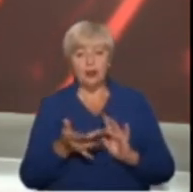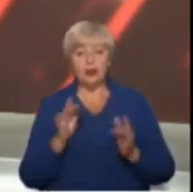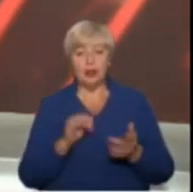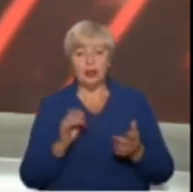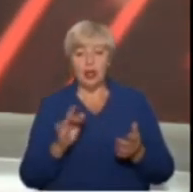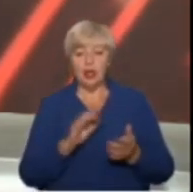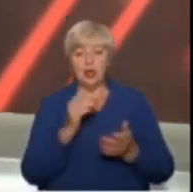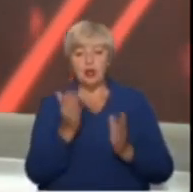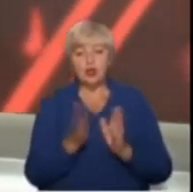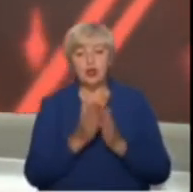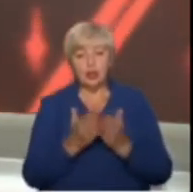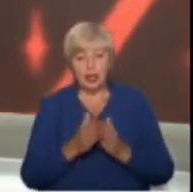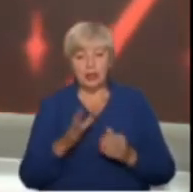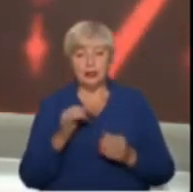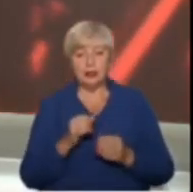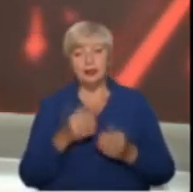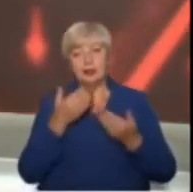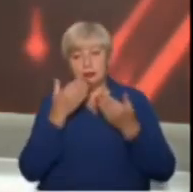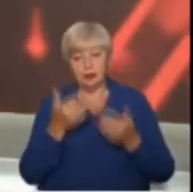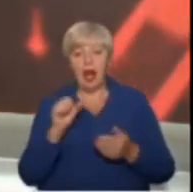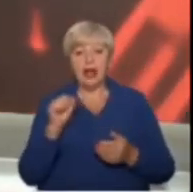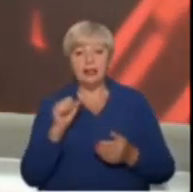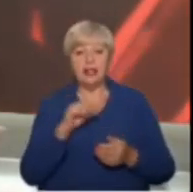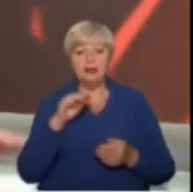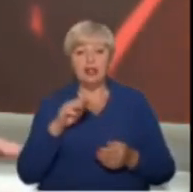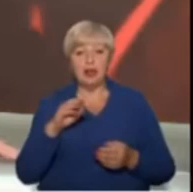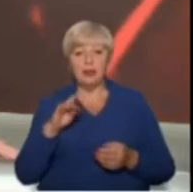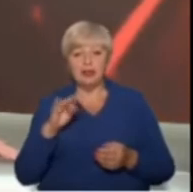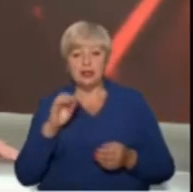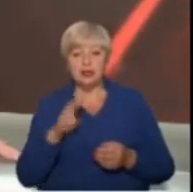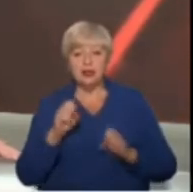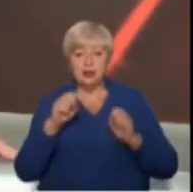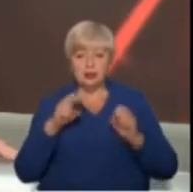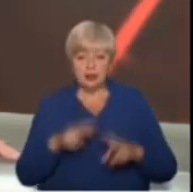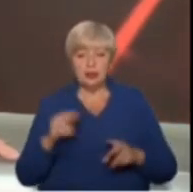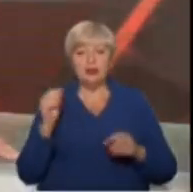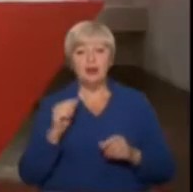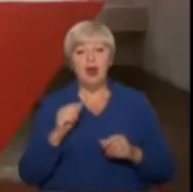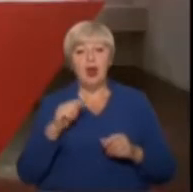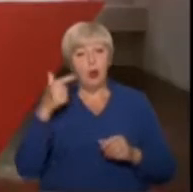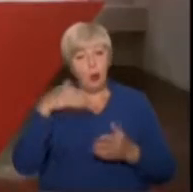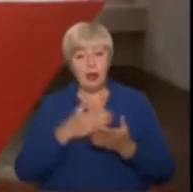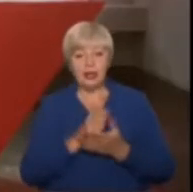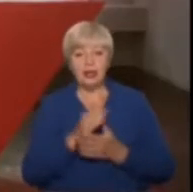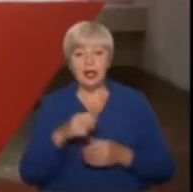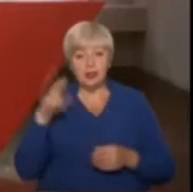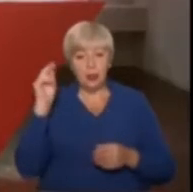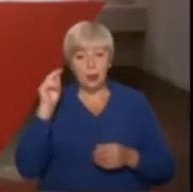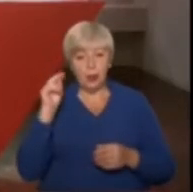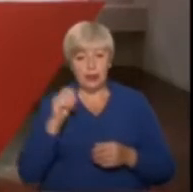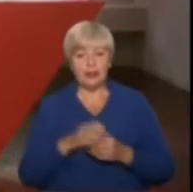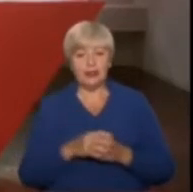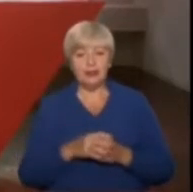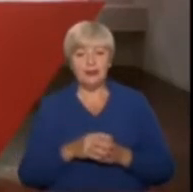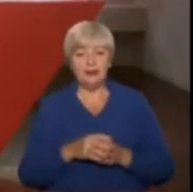гостях сьогодні в ефірі «Деталей» Артем Трапезников, спеціаліст міського департаменту гуманітарної політики. Добрий вечір. Добрий